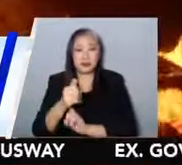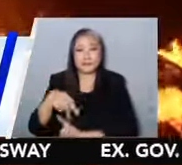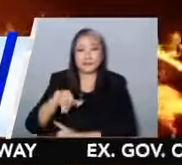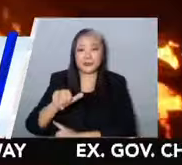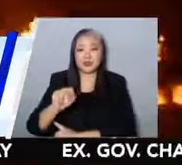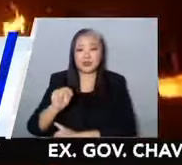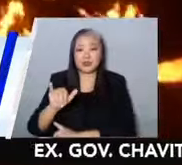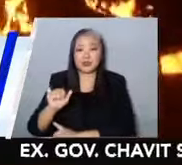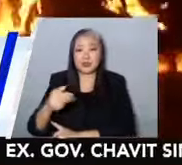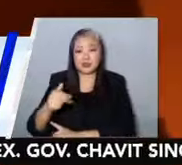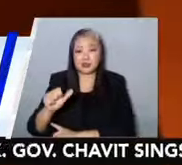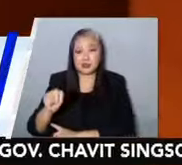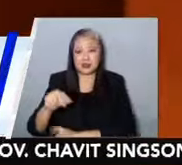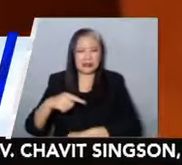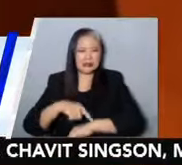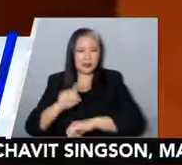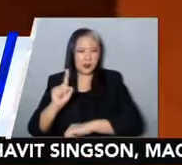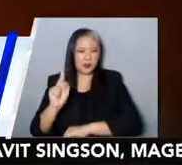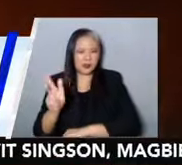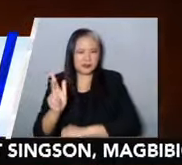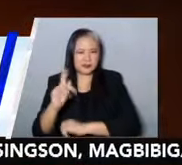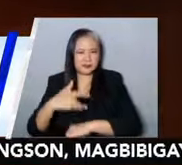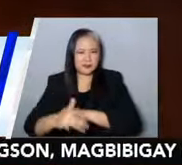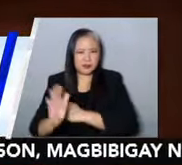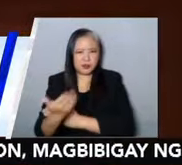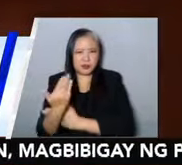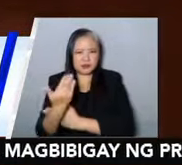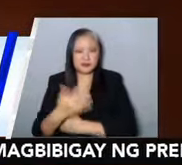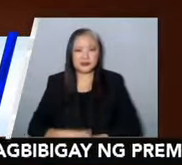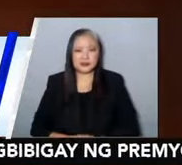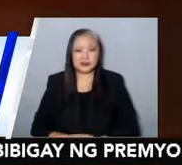araw. Ang ilang kawad nagliyak.